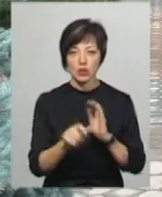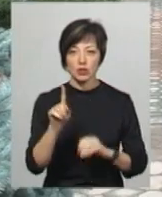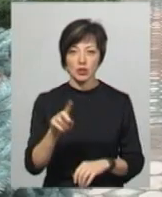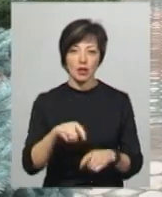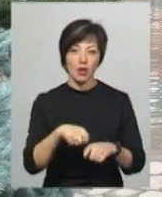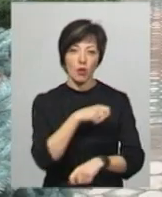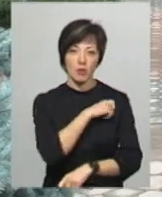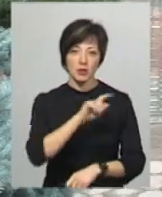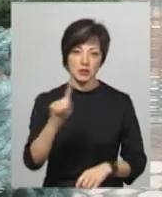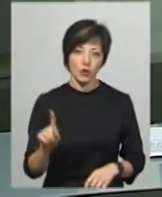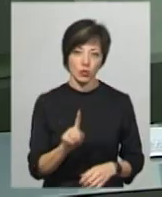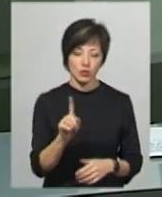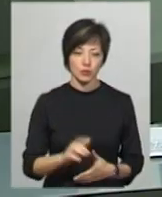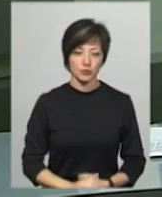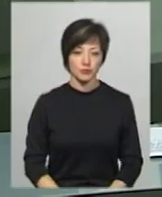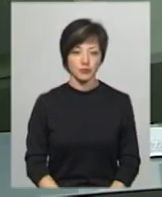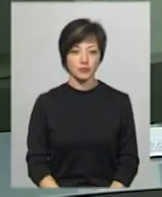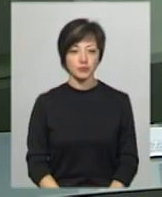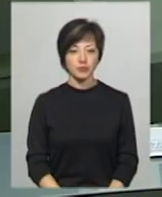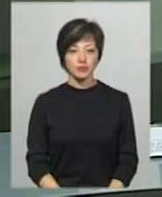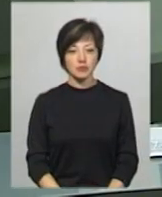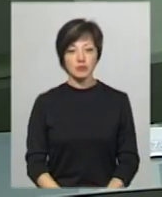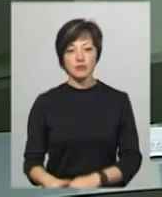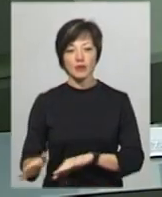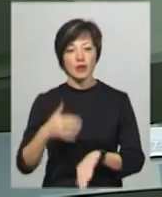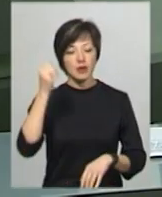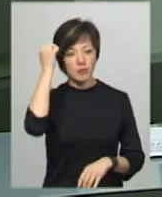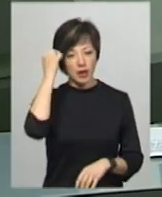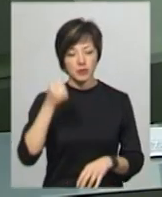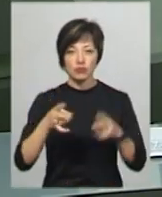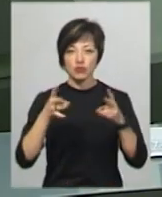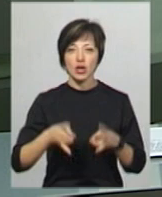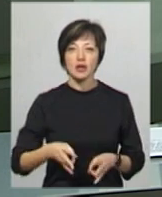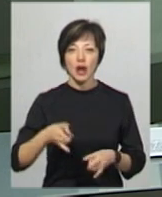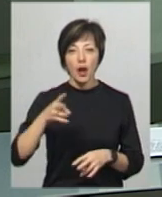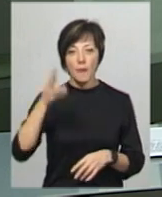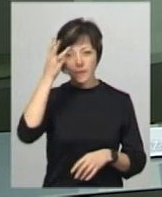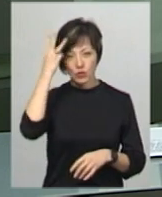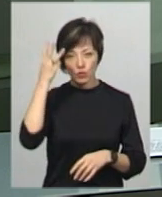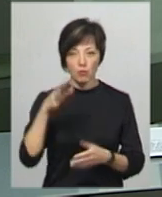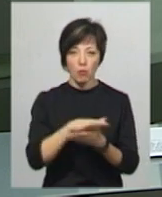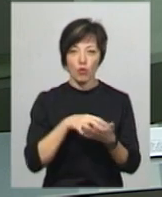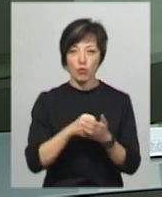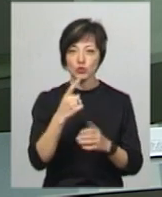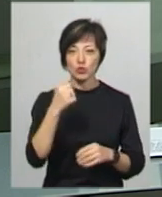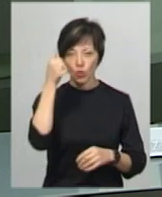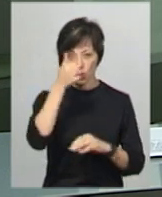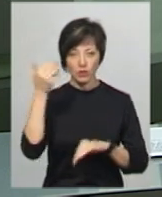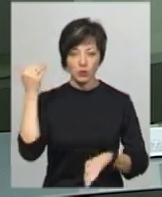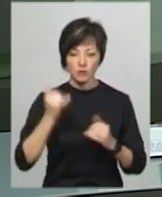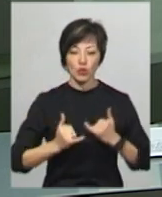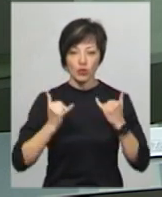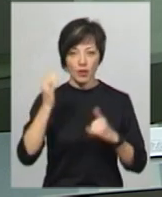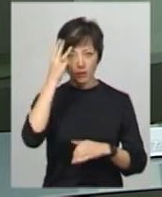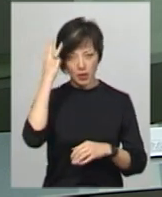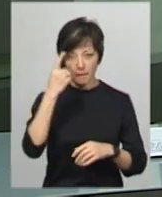км за годину. Пам'ять жертв проскурівського погрому, який відбувся 100 років тому, вшанували сьогодні у Хмельницькому. Про